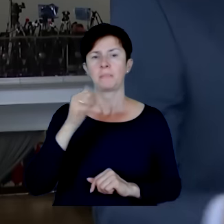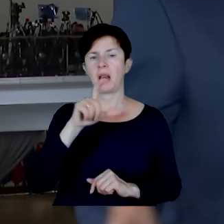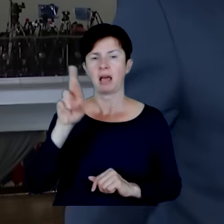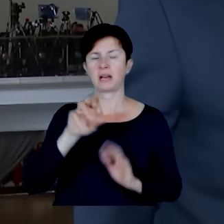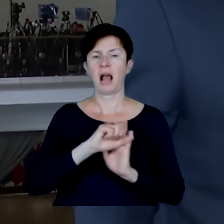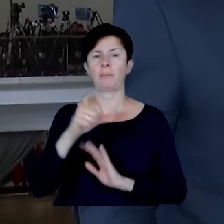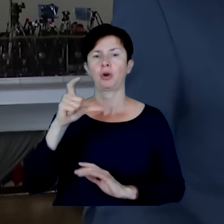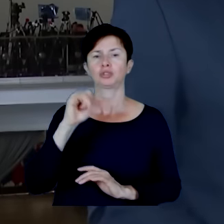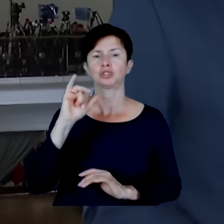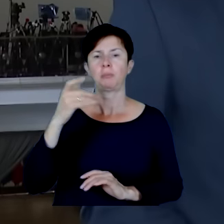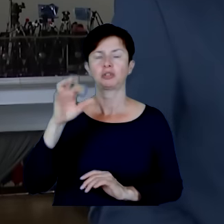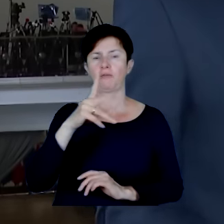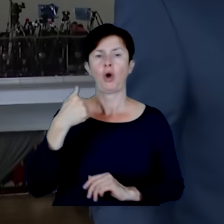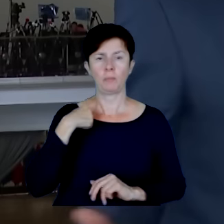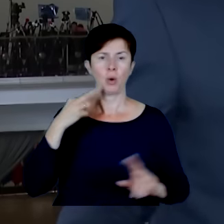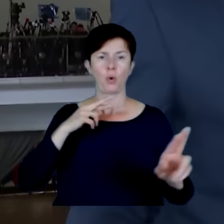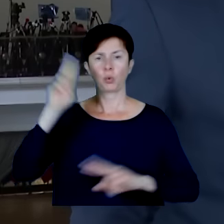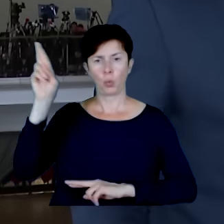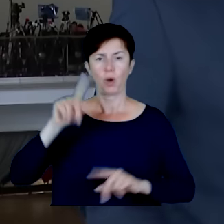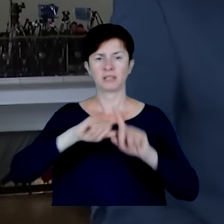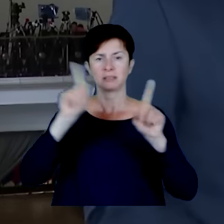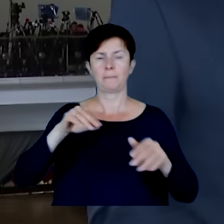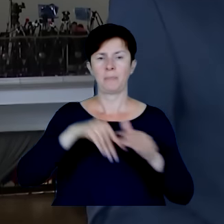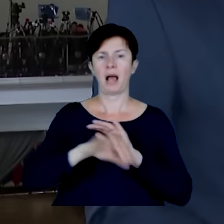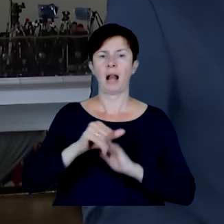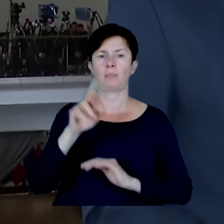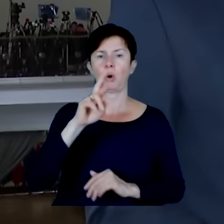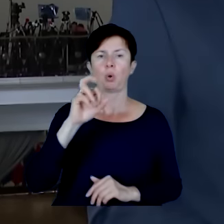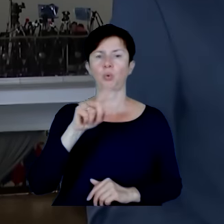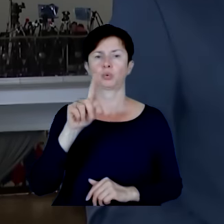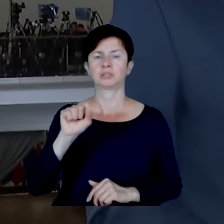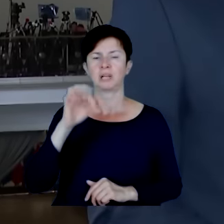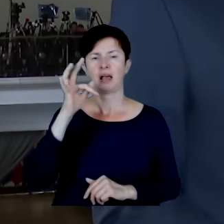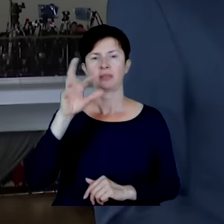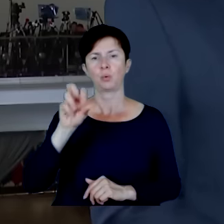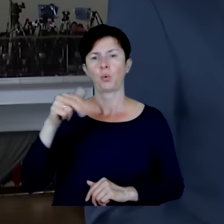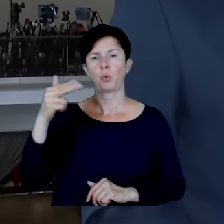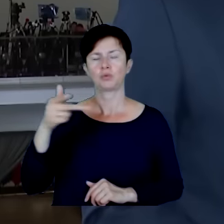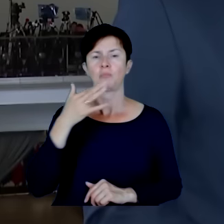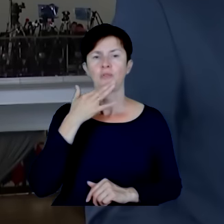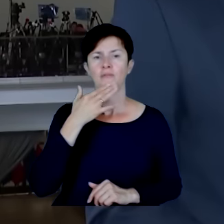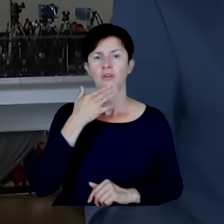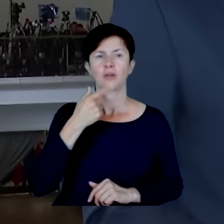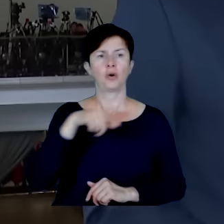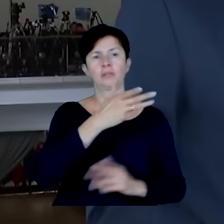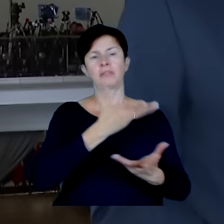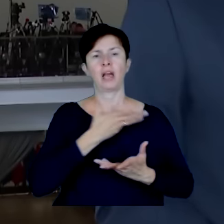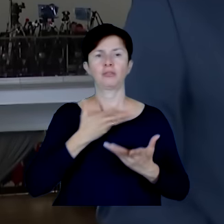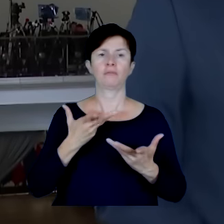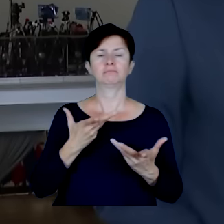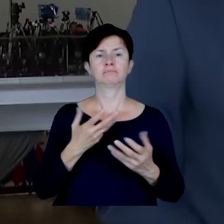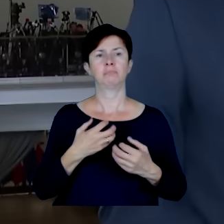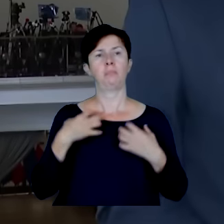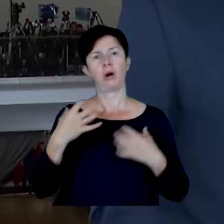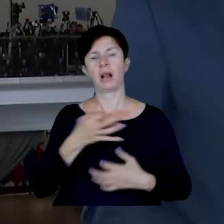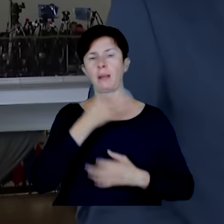którzy głosowali za paktem migracyjnym, czy Róża Thun, która tutaj twierdzi o tym, że będą nas oni ubogacać. Marcin Warchuł był razem z